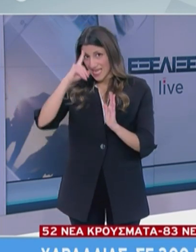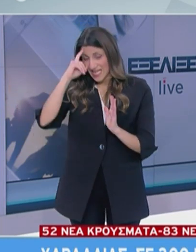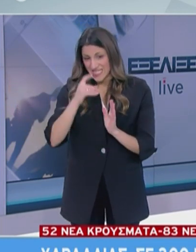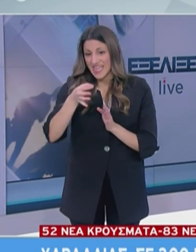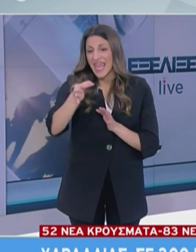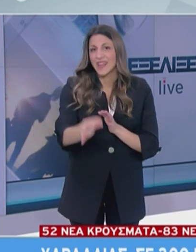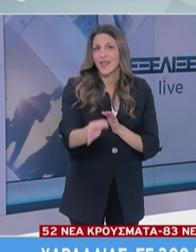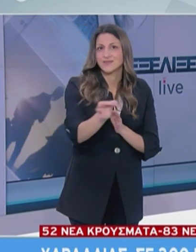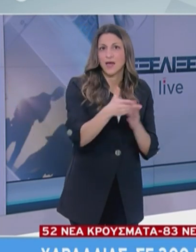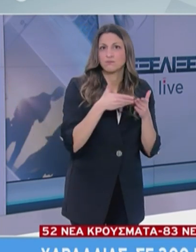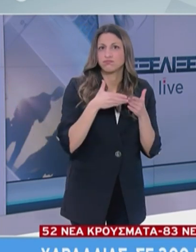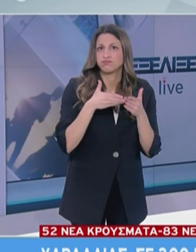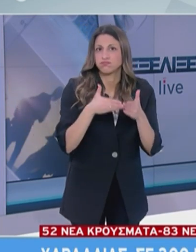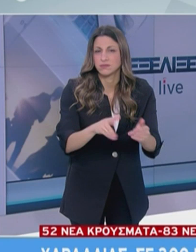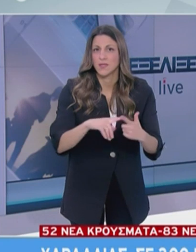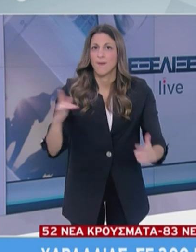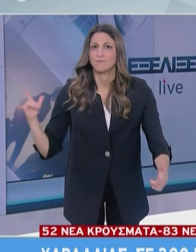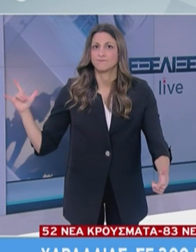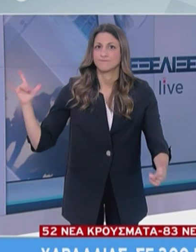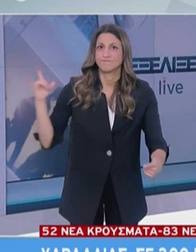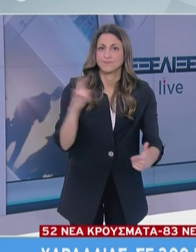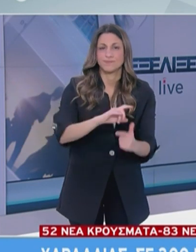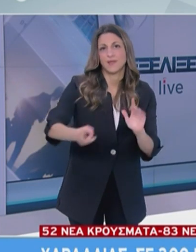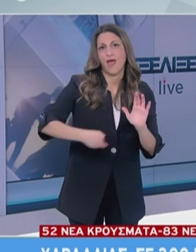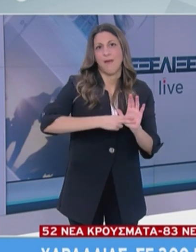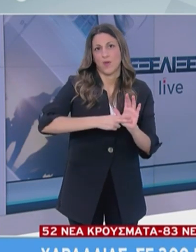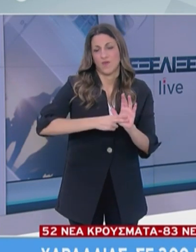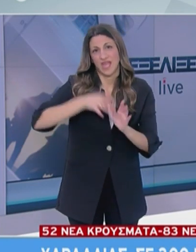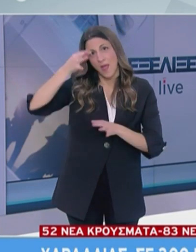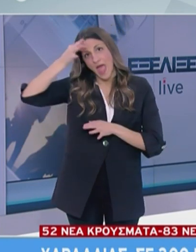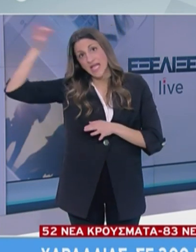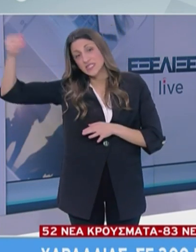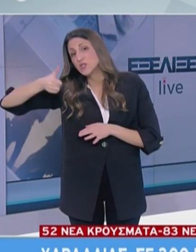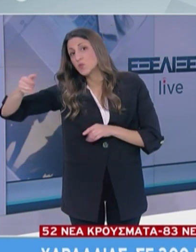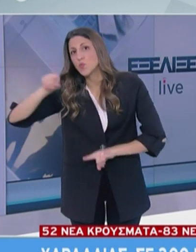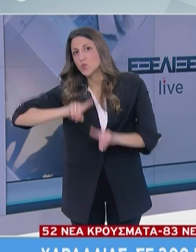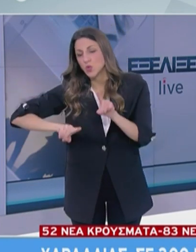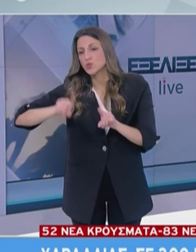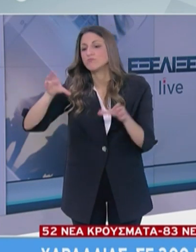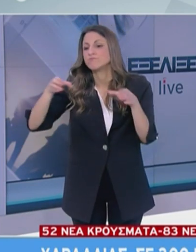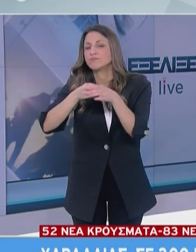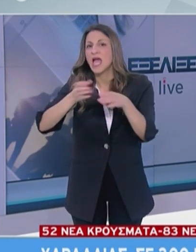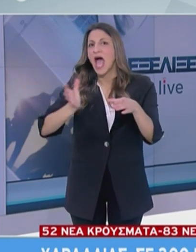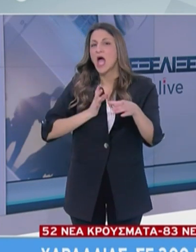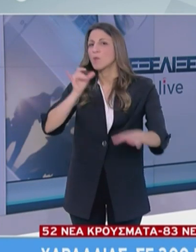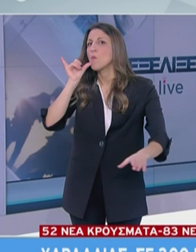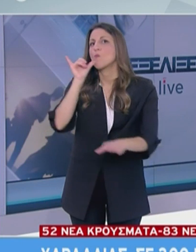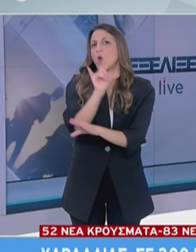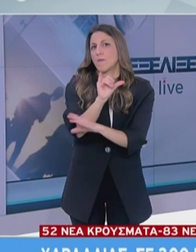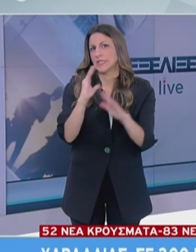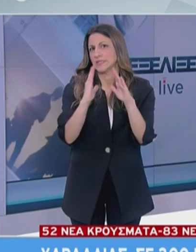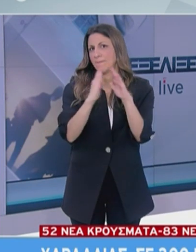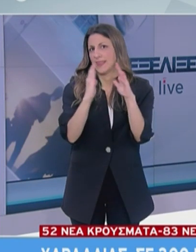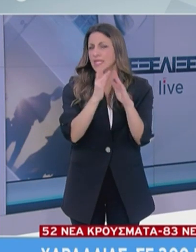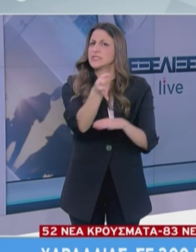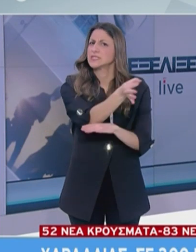νησιών συγκοινωνία, τόσο αεροπορικός όσο και ακτεοπλοϊκός, με εξαίρεση Α. τη μετακίνηση των μονίμων κατοίκων προς το